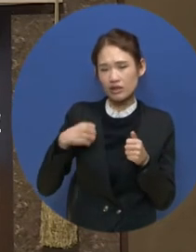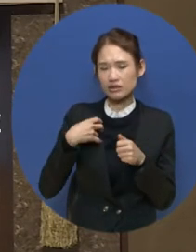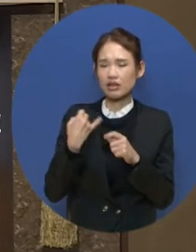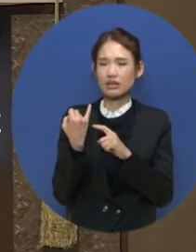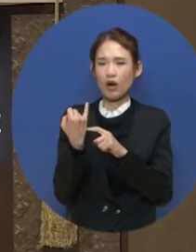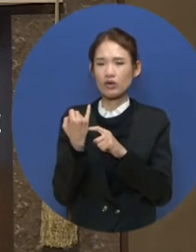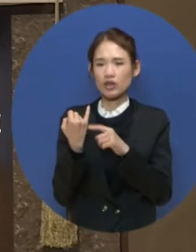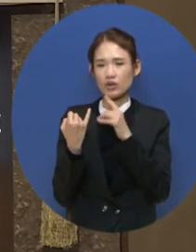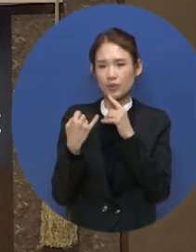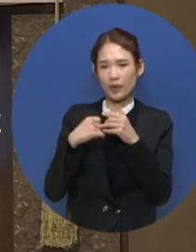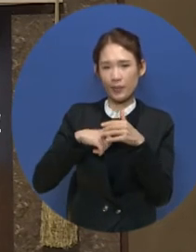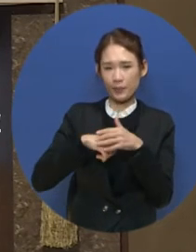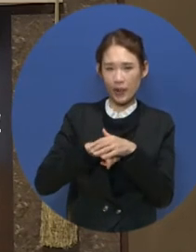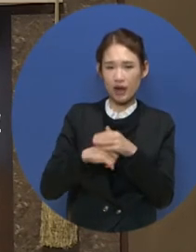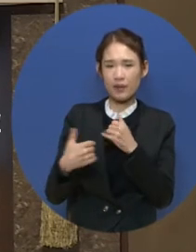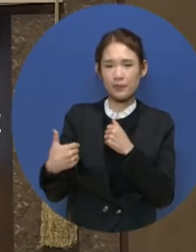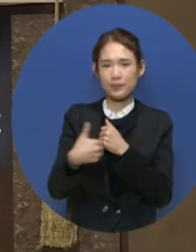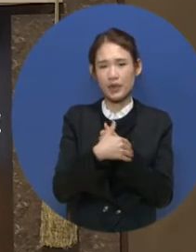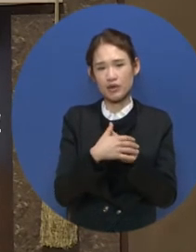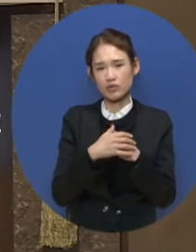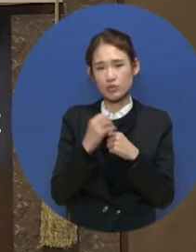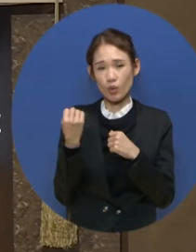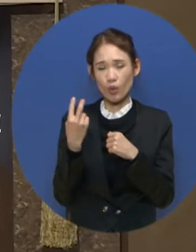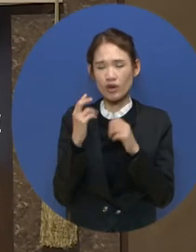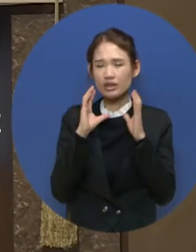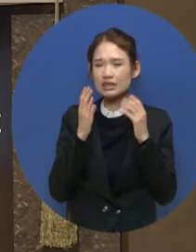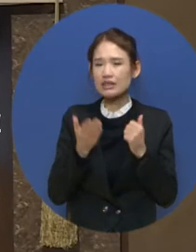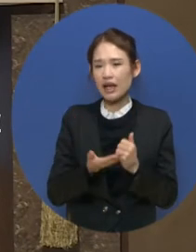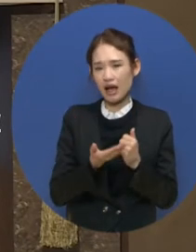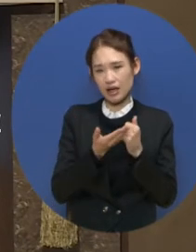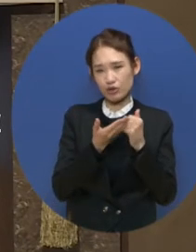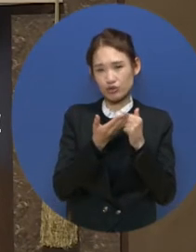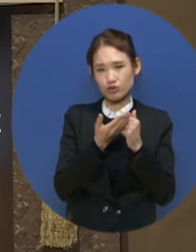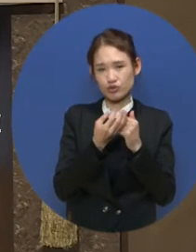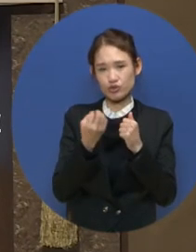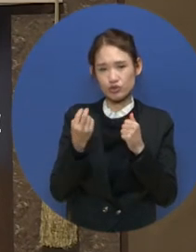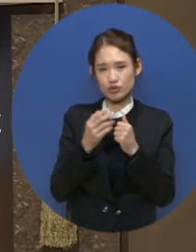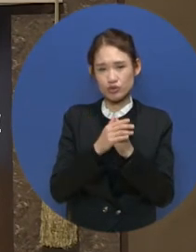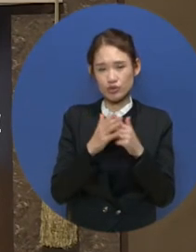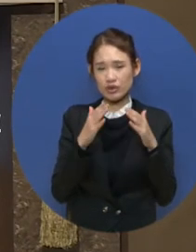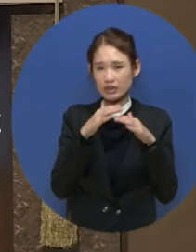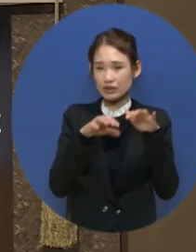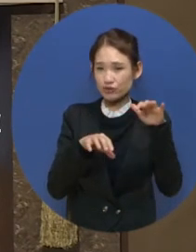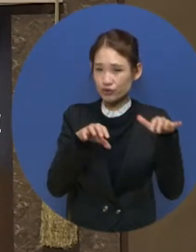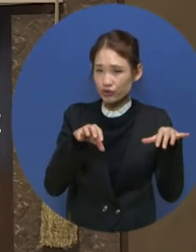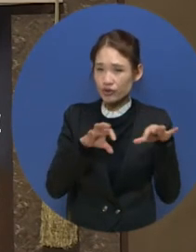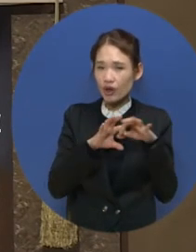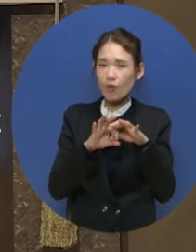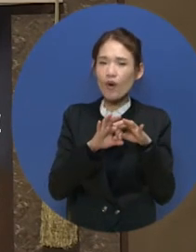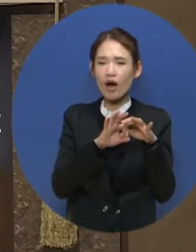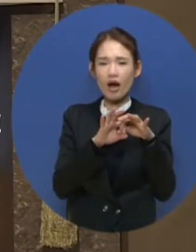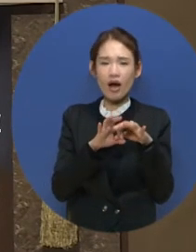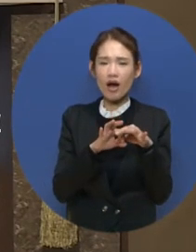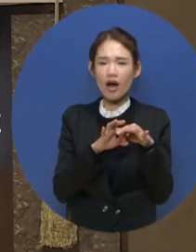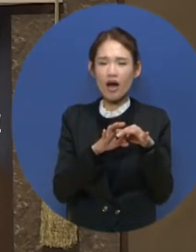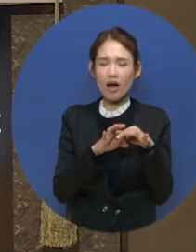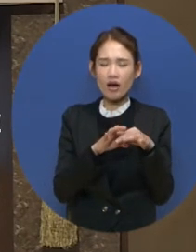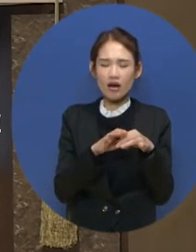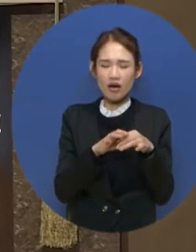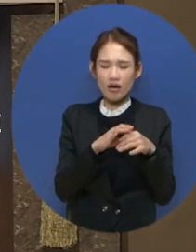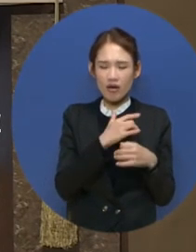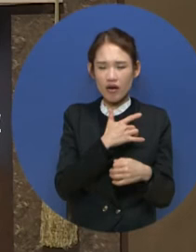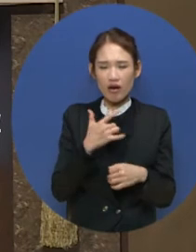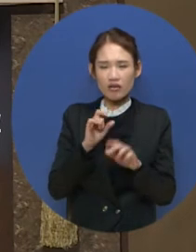받아야 되는 부분들도 있고 양육에 대한 부분들 또 그 다음에 이웃과의 관계 이런 것들을 로부터 굉장히 어려움